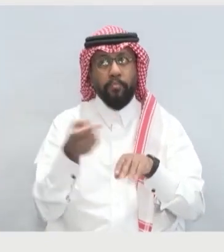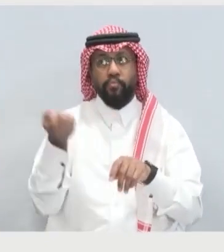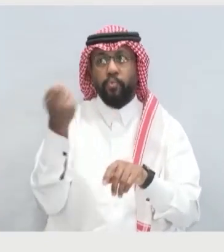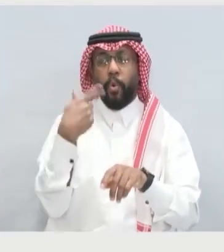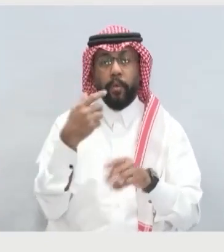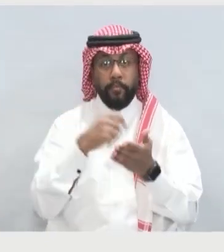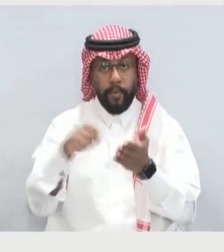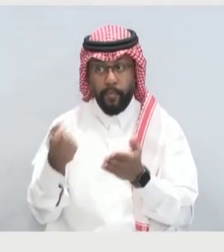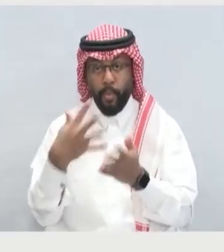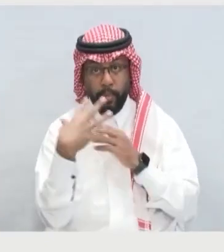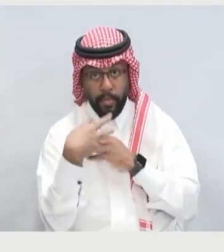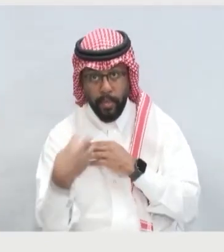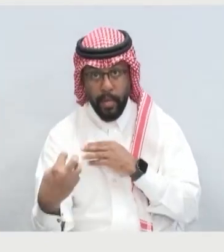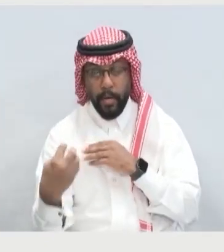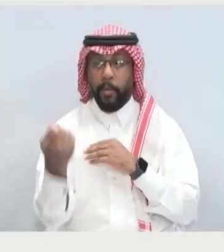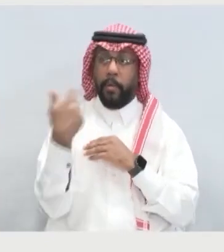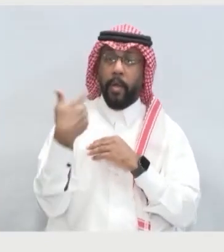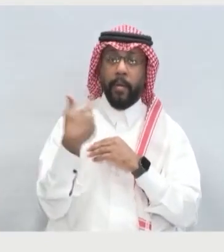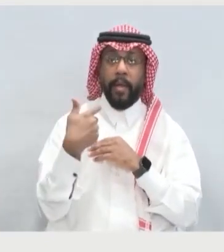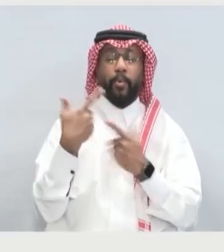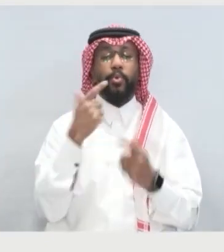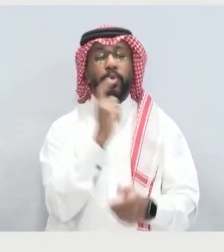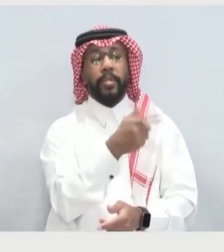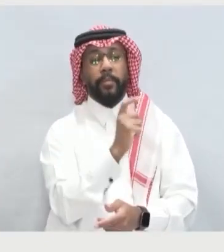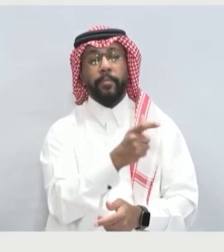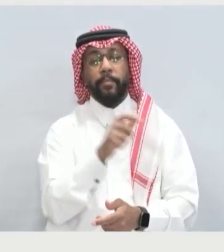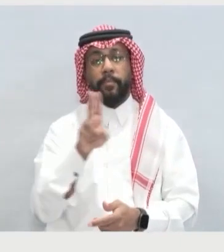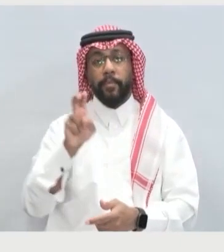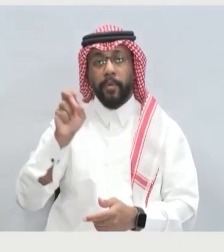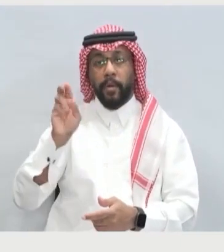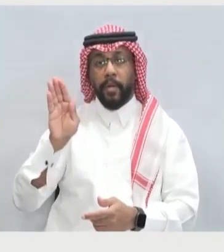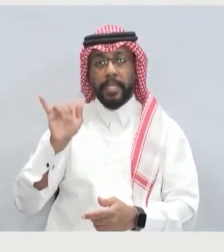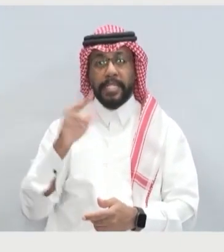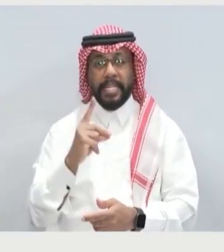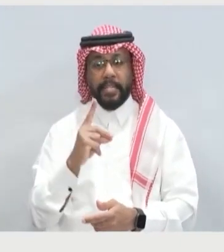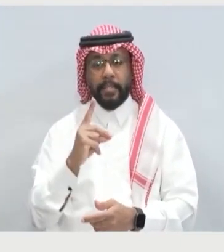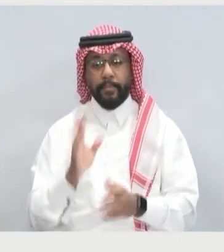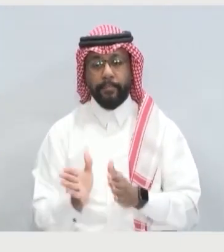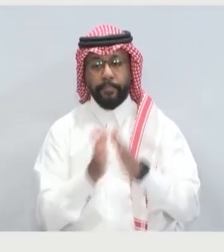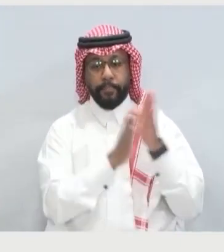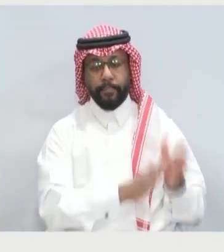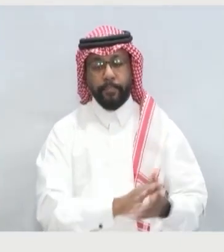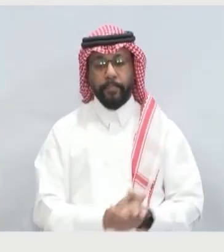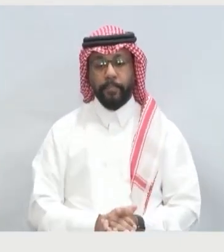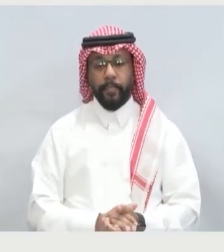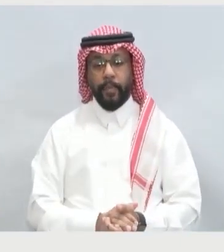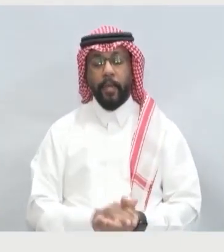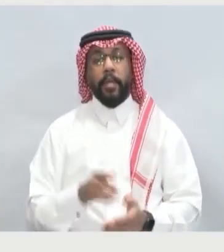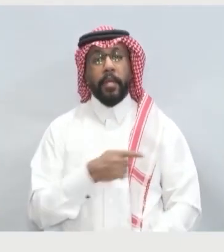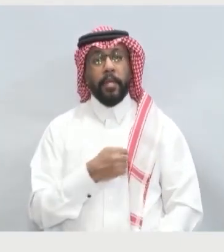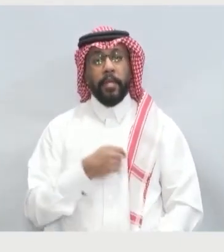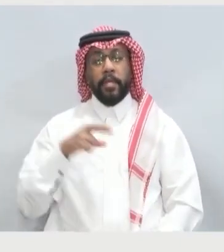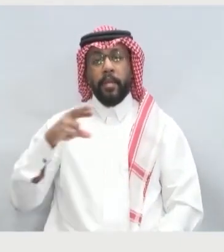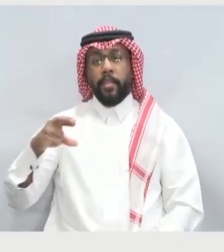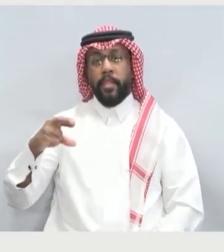البضاعه بالنسبه للعملاء او لغيره وينتج عن هذا البيع الائتماني ضمن مدينه